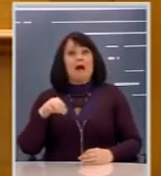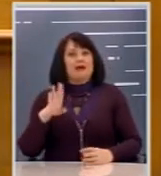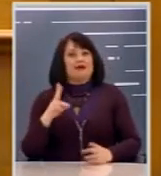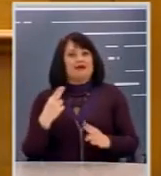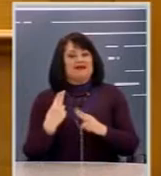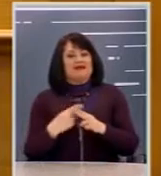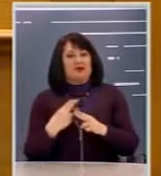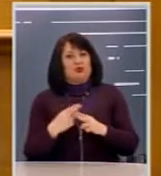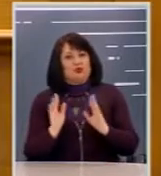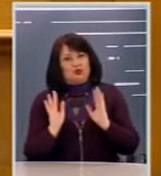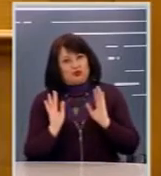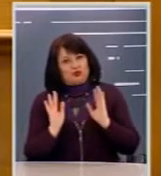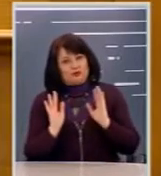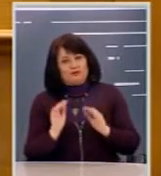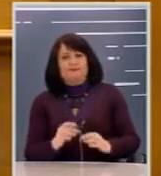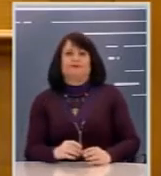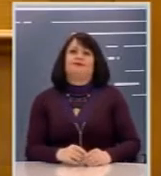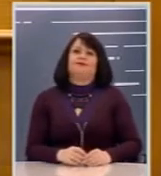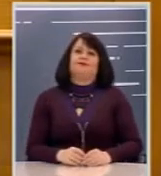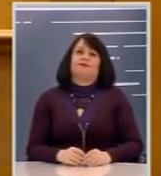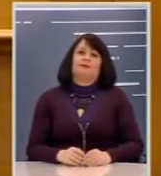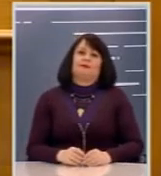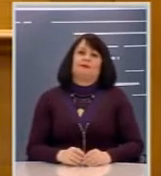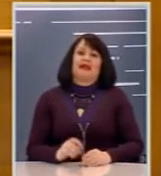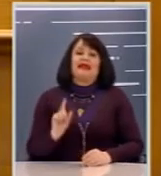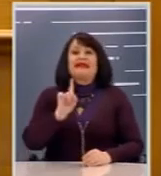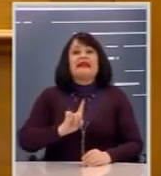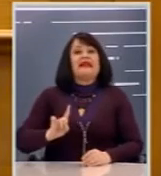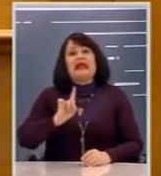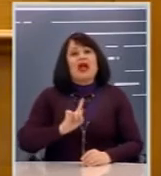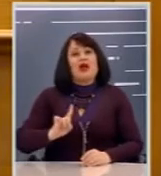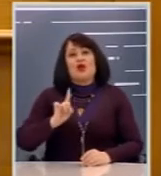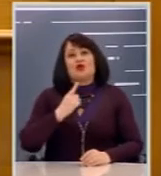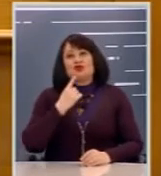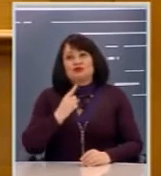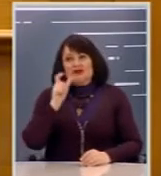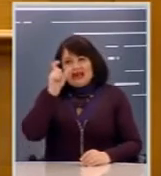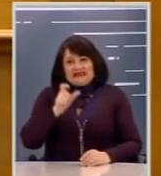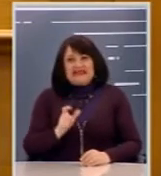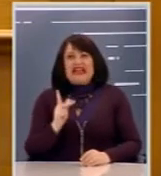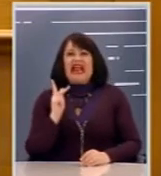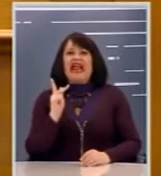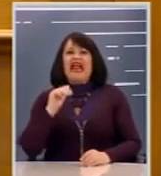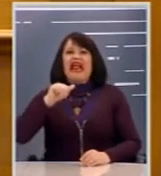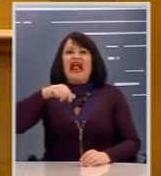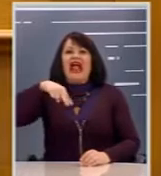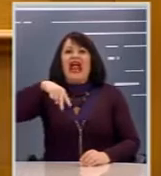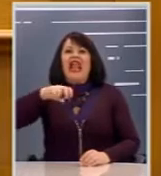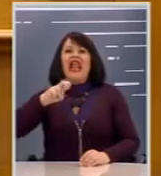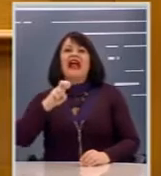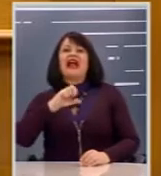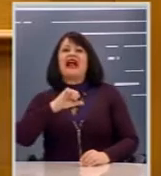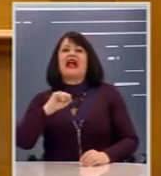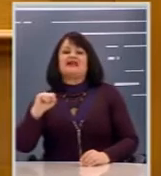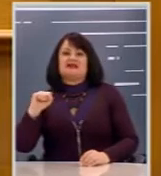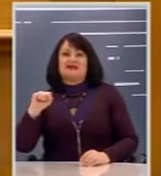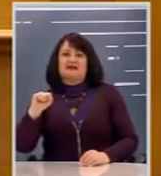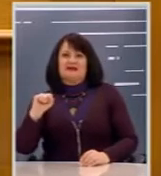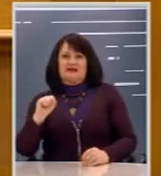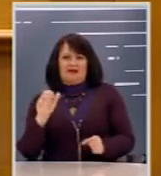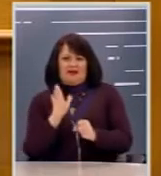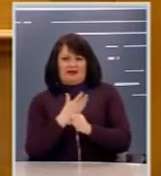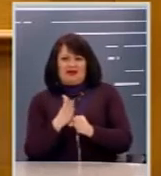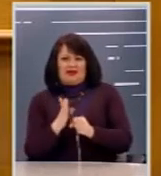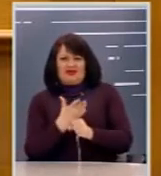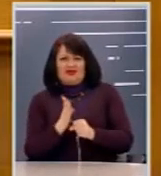ελληνική μυθολογία. Ο κύριος Μητσοτάκης σήμερα έγινε Κάλχας. Κάλχας καταστροφής. Κάλχας